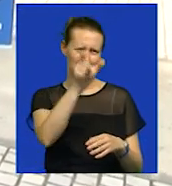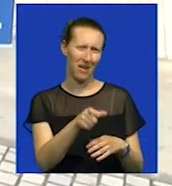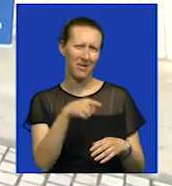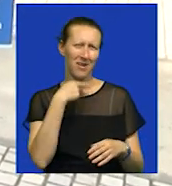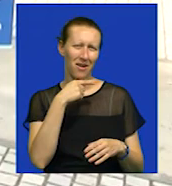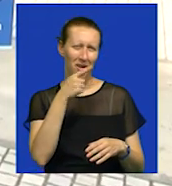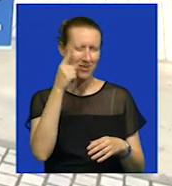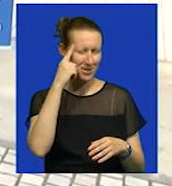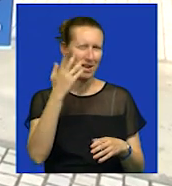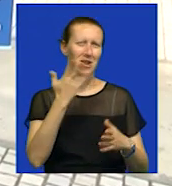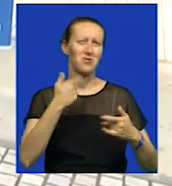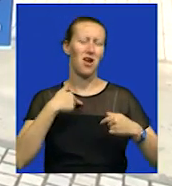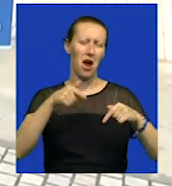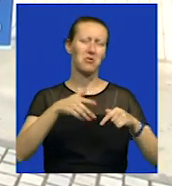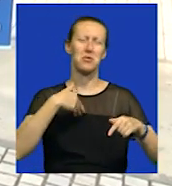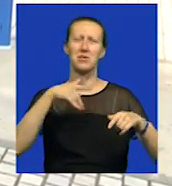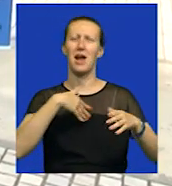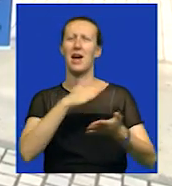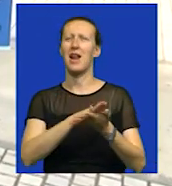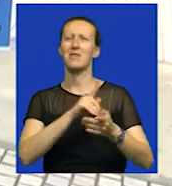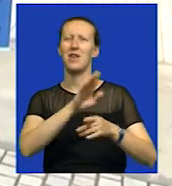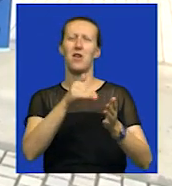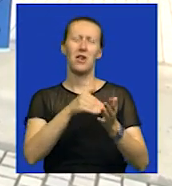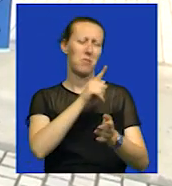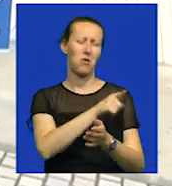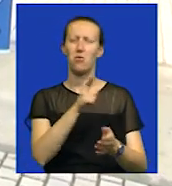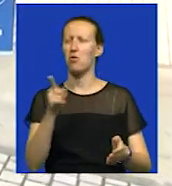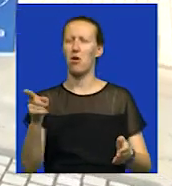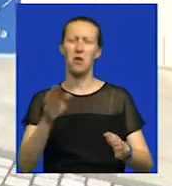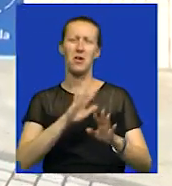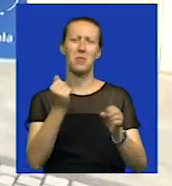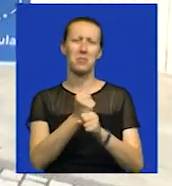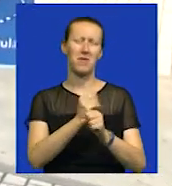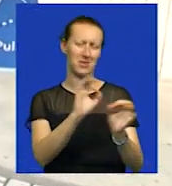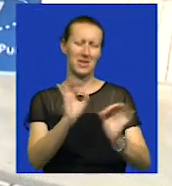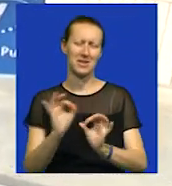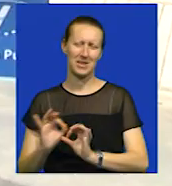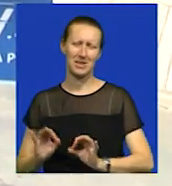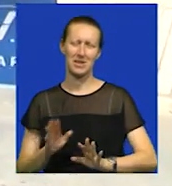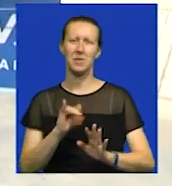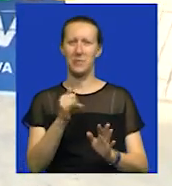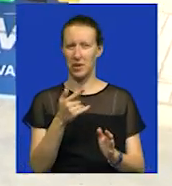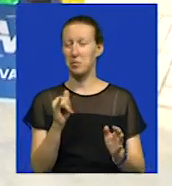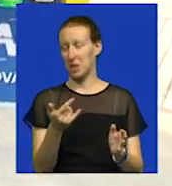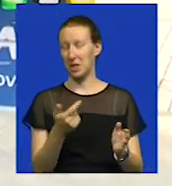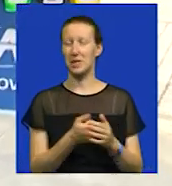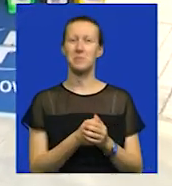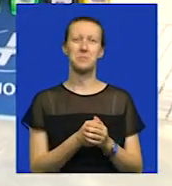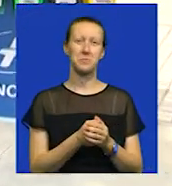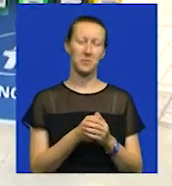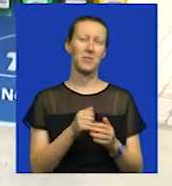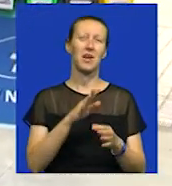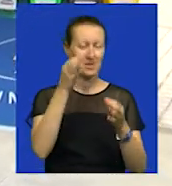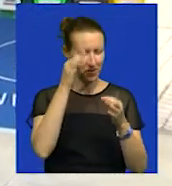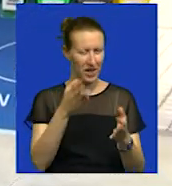nema. Da to moja, ona, ma šta ona ću moja. Ja o tom sad raspravljati, sve to treba srediti kako treba. Pa ili je? Ma da. Ma